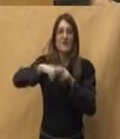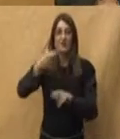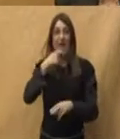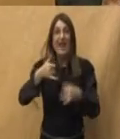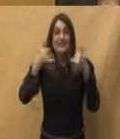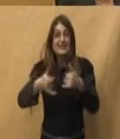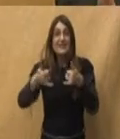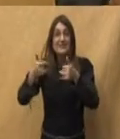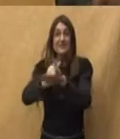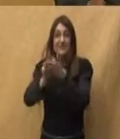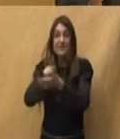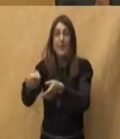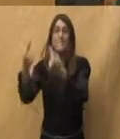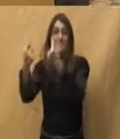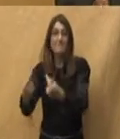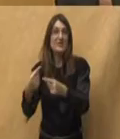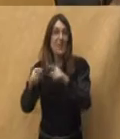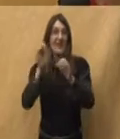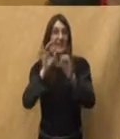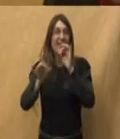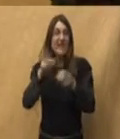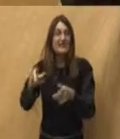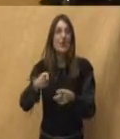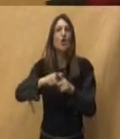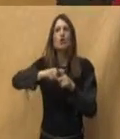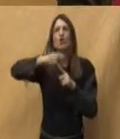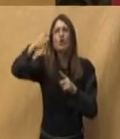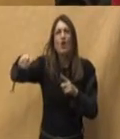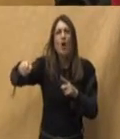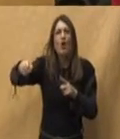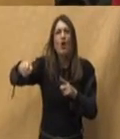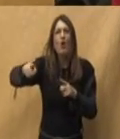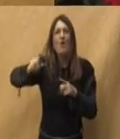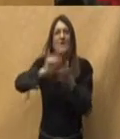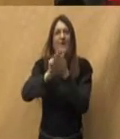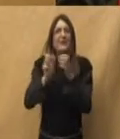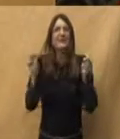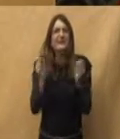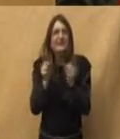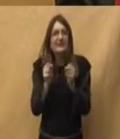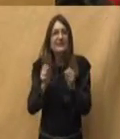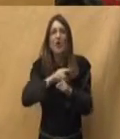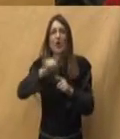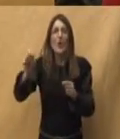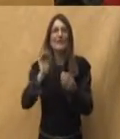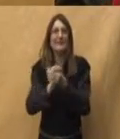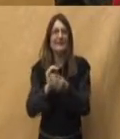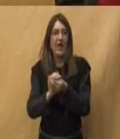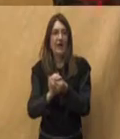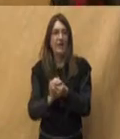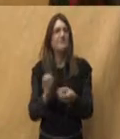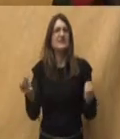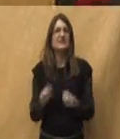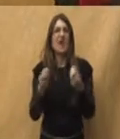sad kad oni postoje. Jesen, dakle, jesen, sve do tamo prvih zimskih dana, do prvog snijega. Zašto? Da bismo